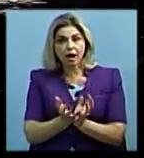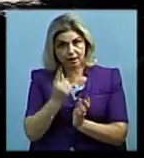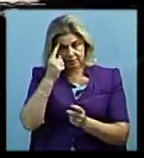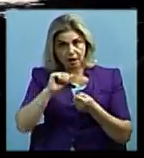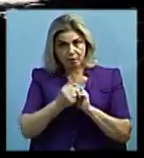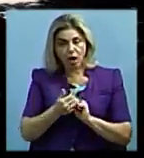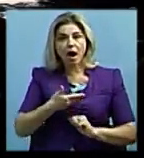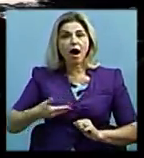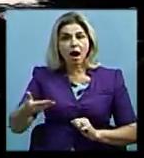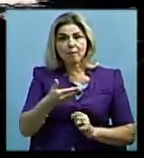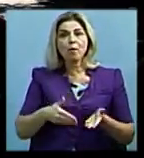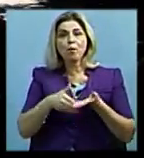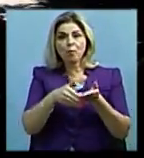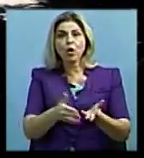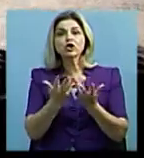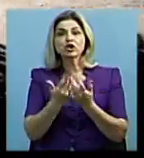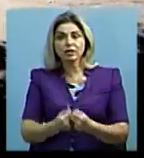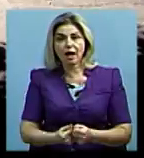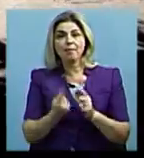їм поможемо, посчитаємо. Раз.